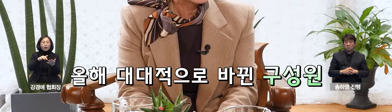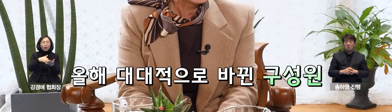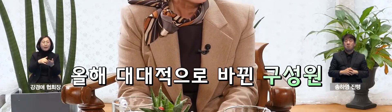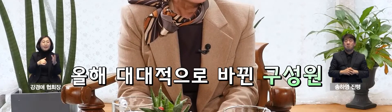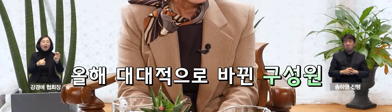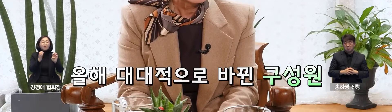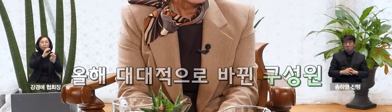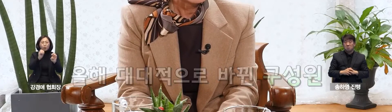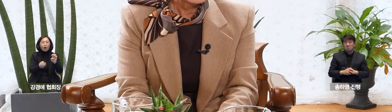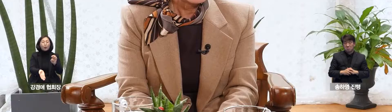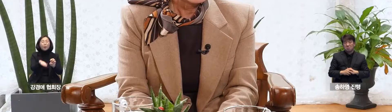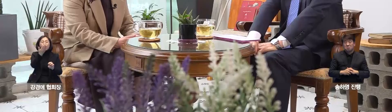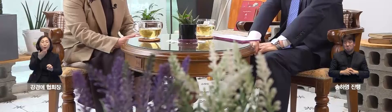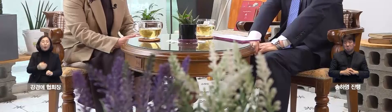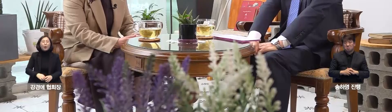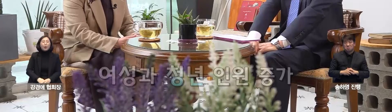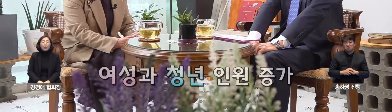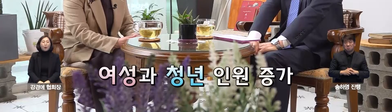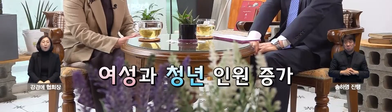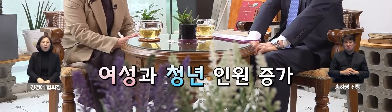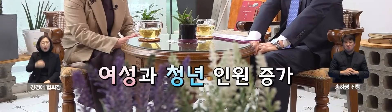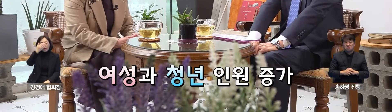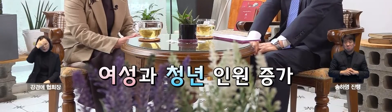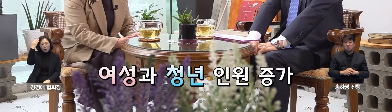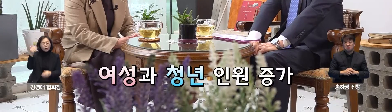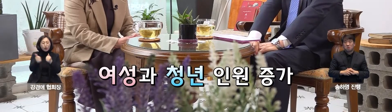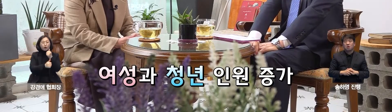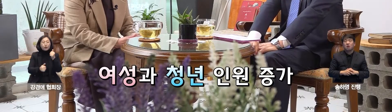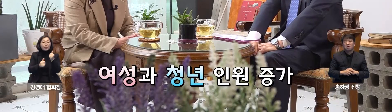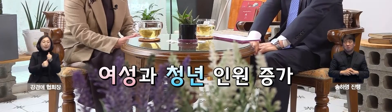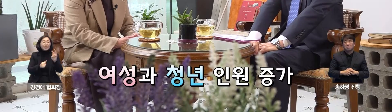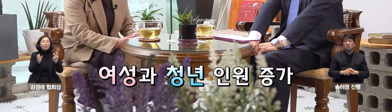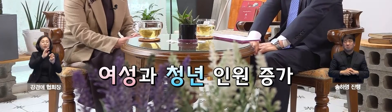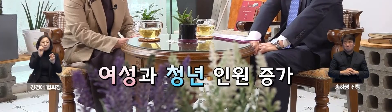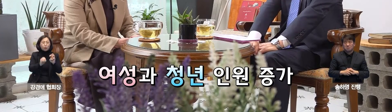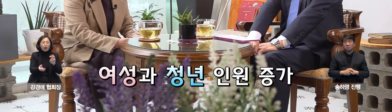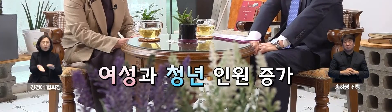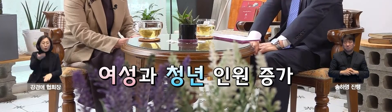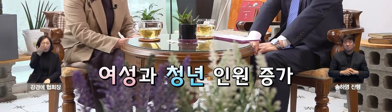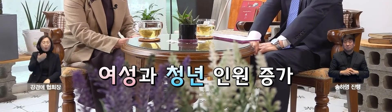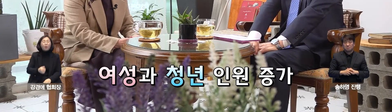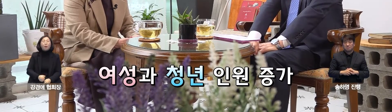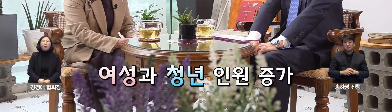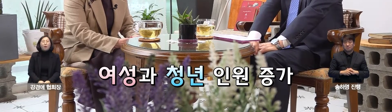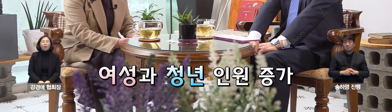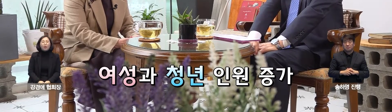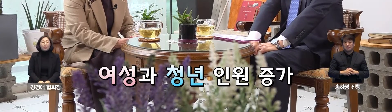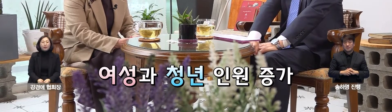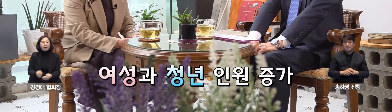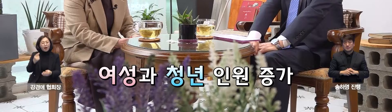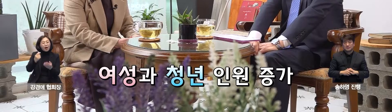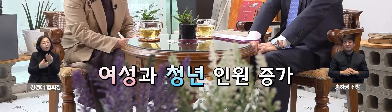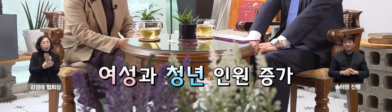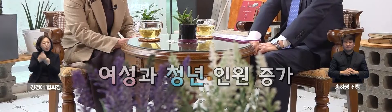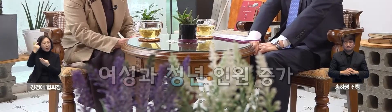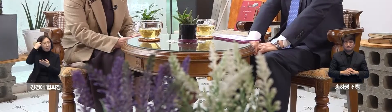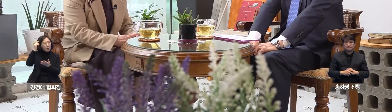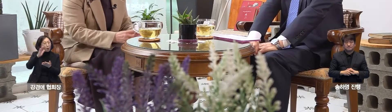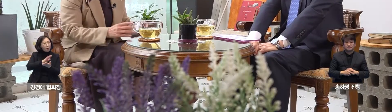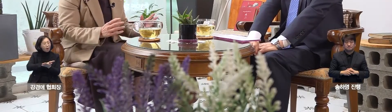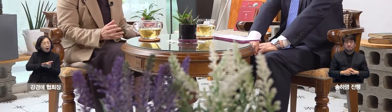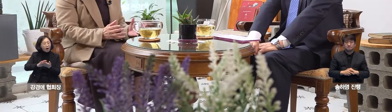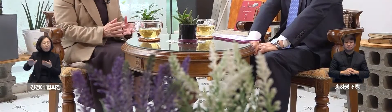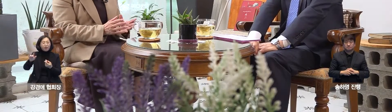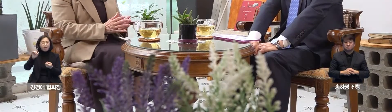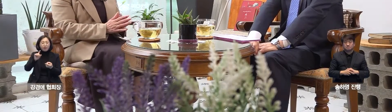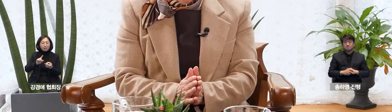넘고요. 그다음에 청년 의원이 30%가 넘습니다. 그러다 보니까 통일 평화